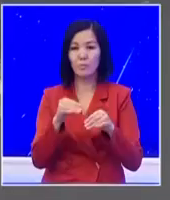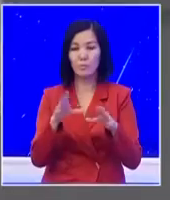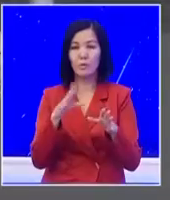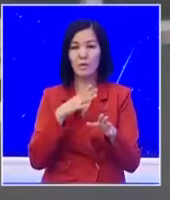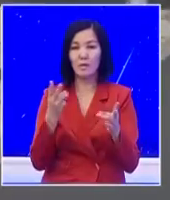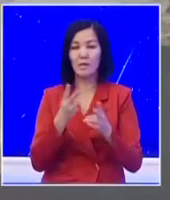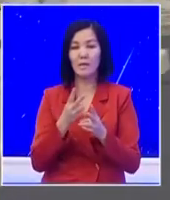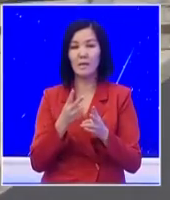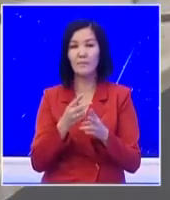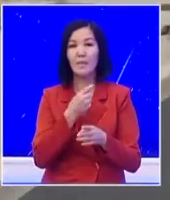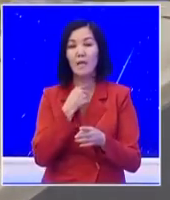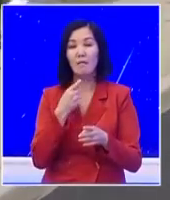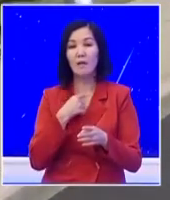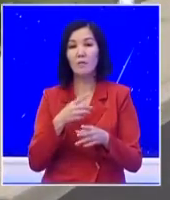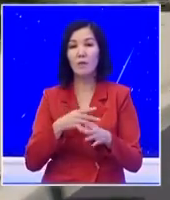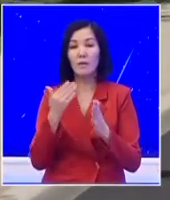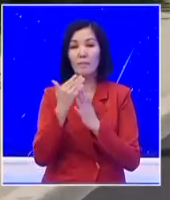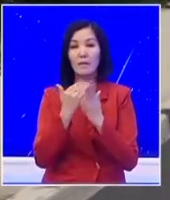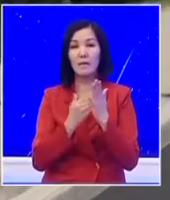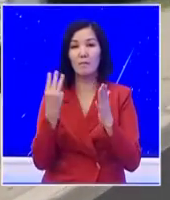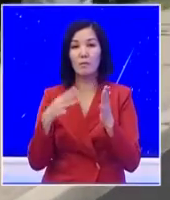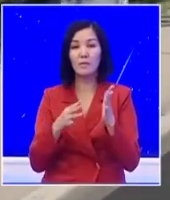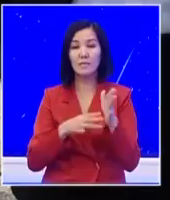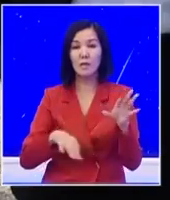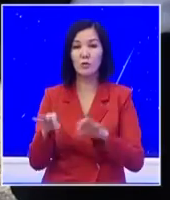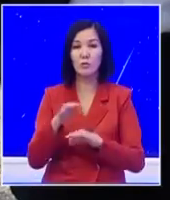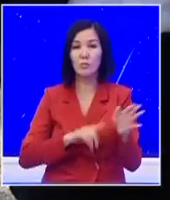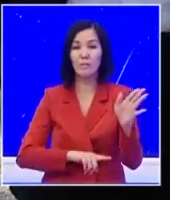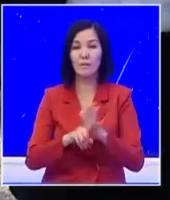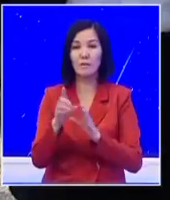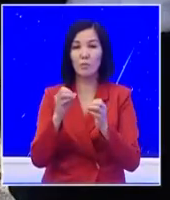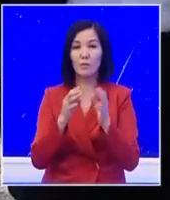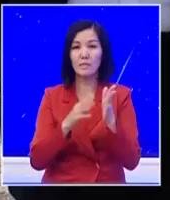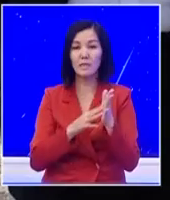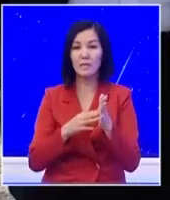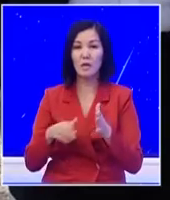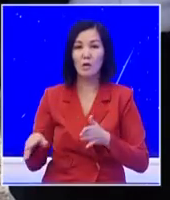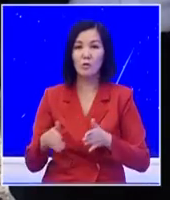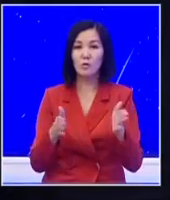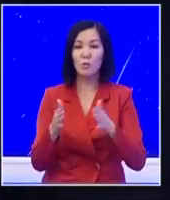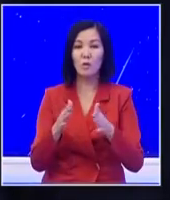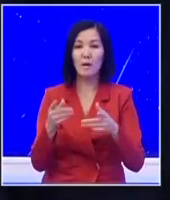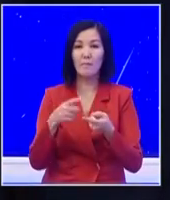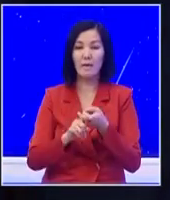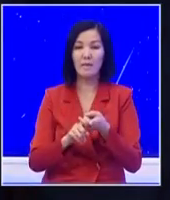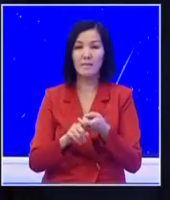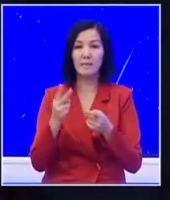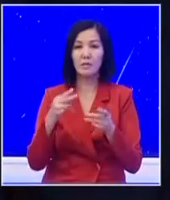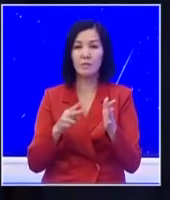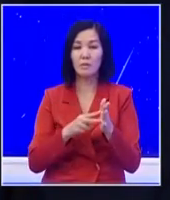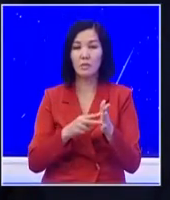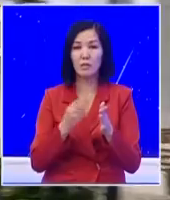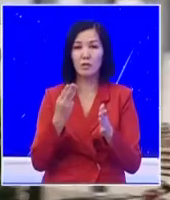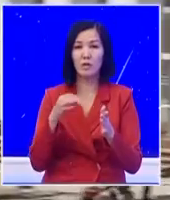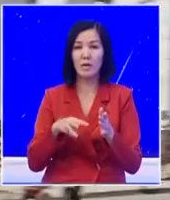облыс орталығында атаулы бағдарлама бойынша 38 жоба қолға алынған. Оның 18-і жол саласына байланысты. Яғни 27 шақырымға